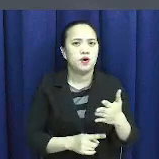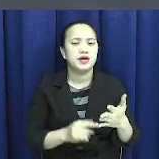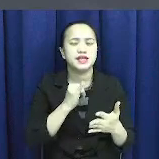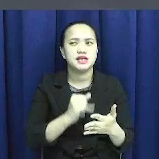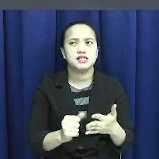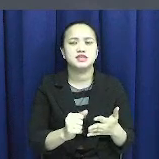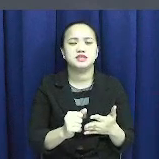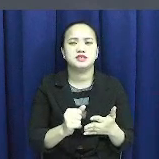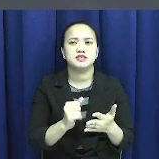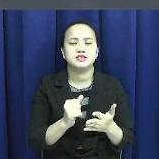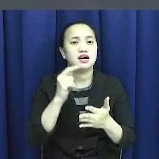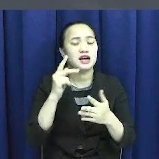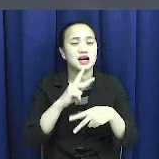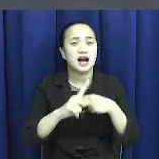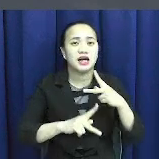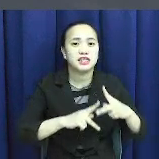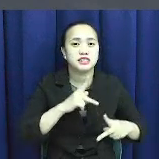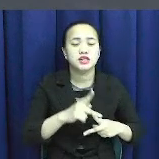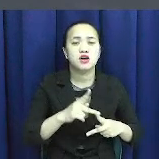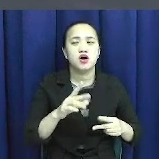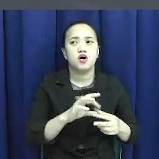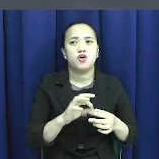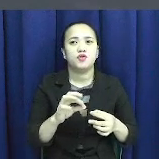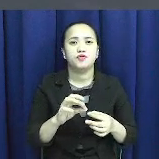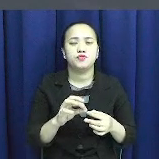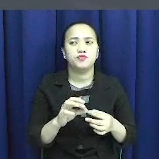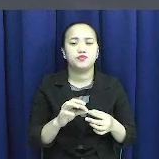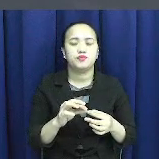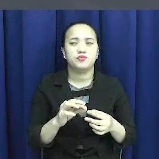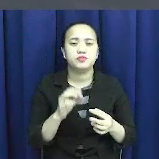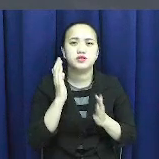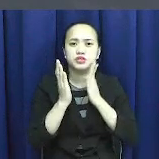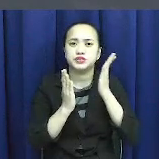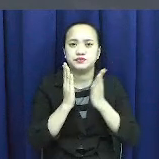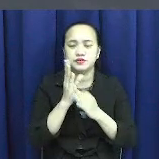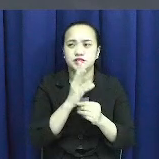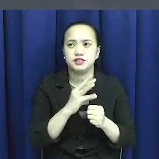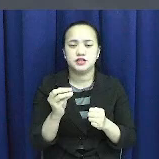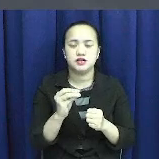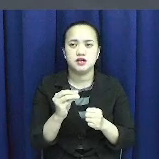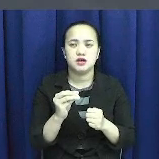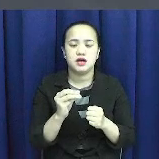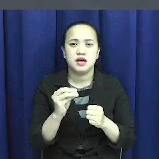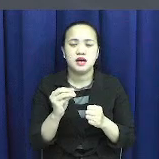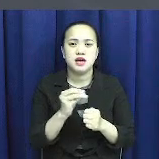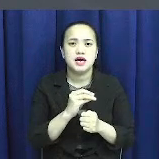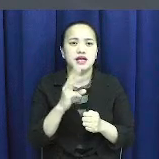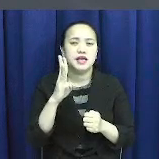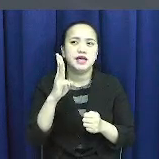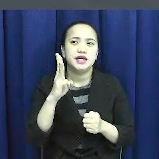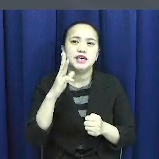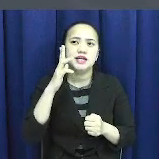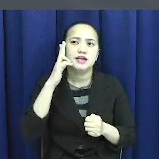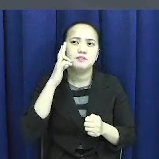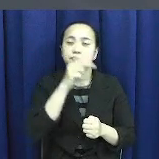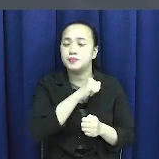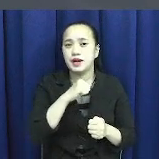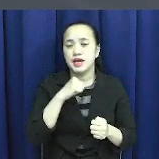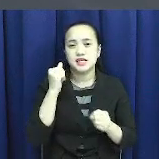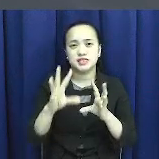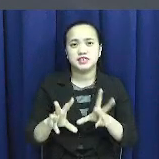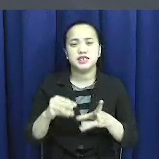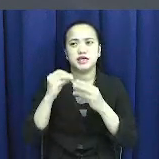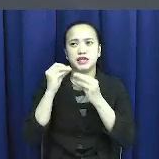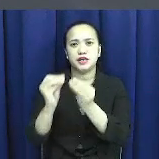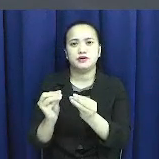priest? He will offer both gifts and sacrifices for sins. Sa Israel po, once